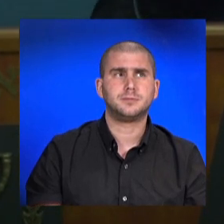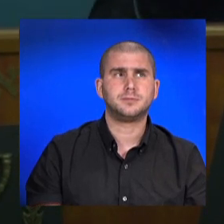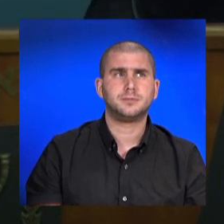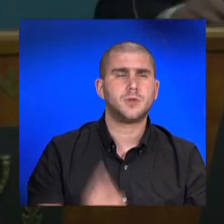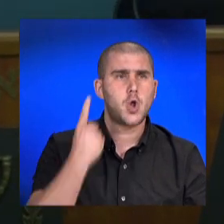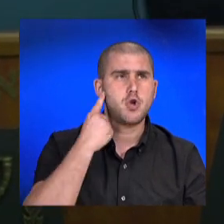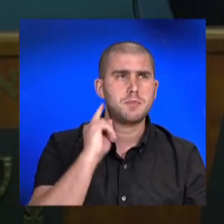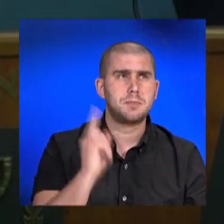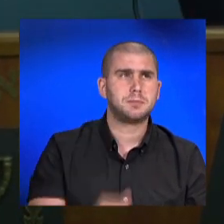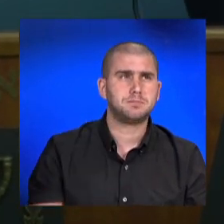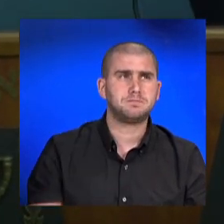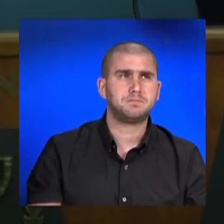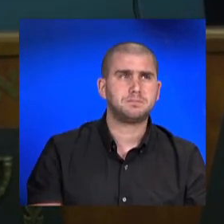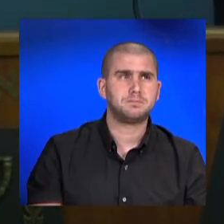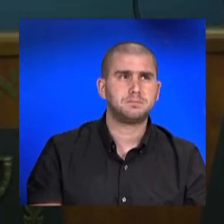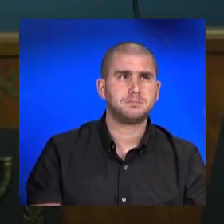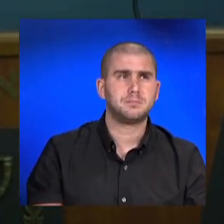אנחנו כרגע עם תקלת סאונד